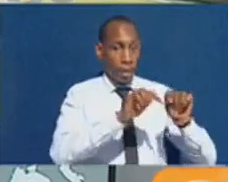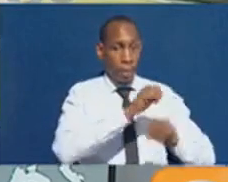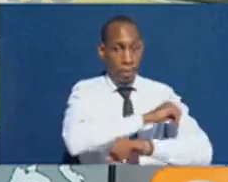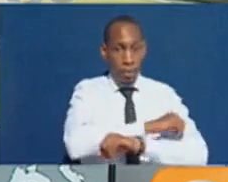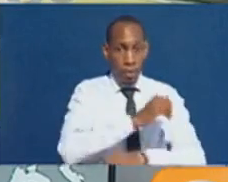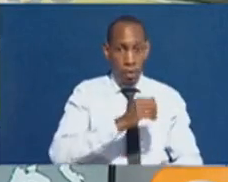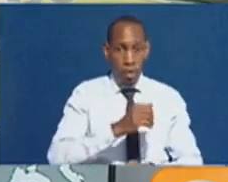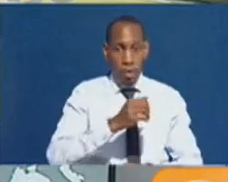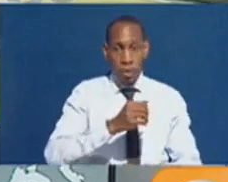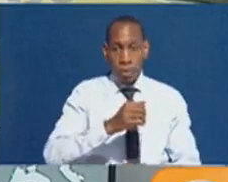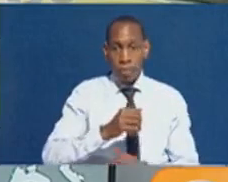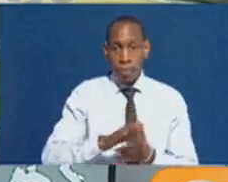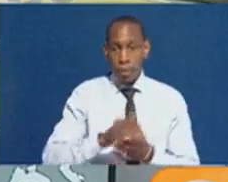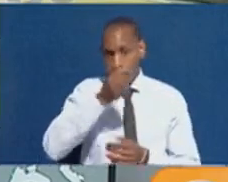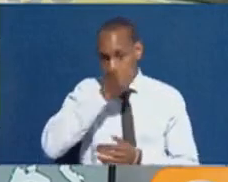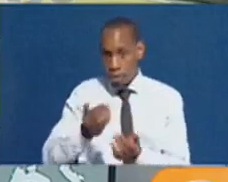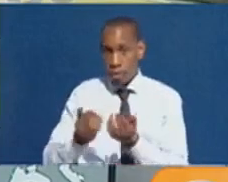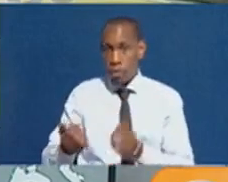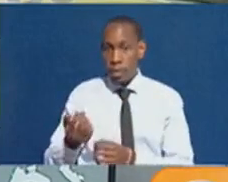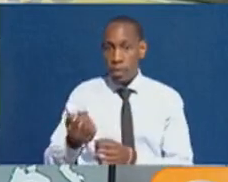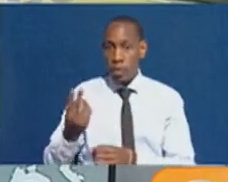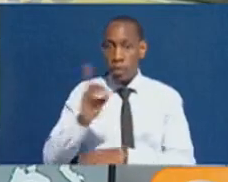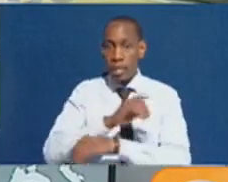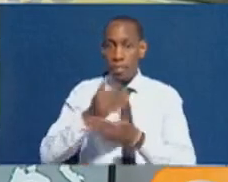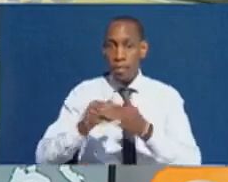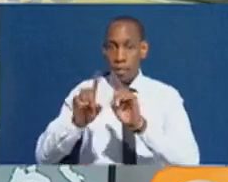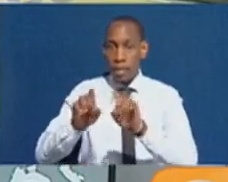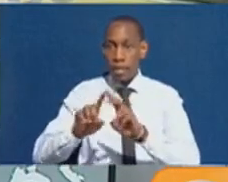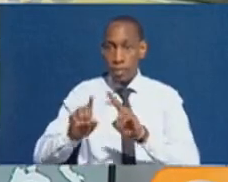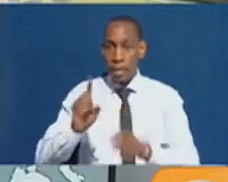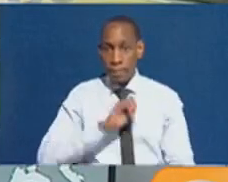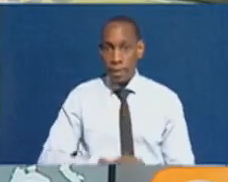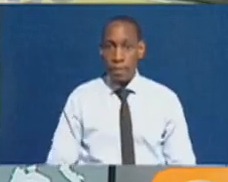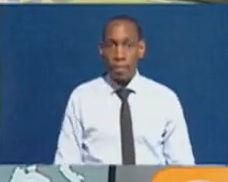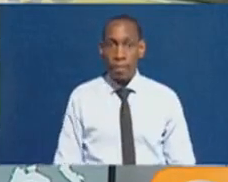kwa kuwatelekeza watoto wao siku mbili kabla ya mitihani kuanza.